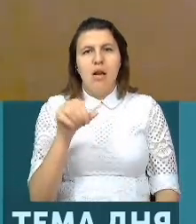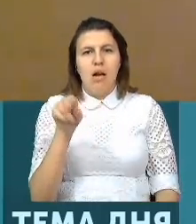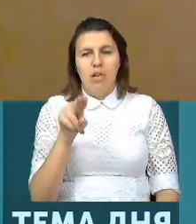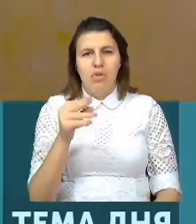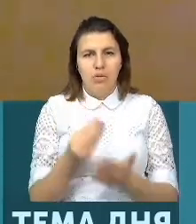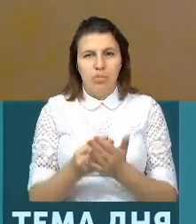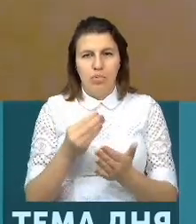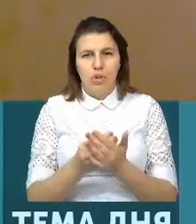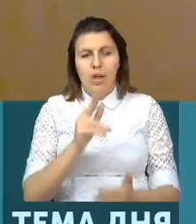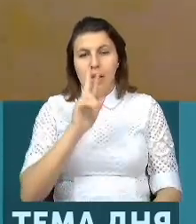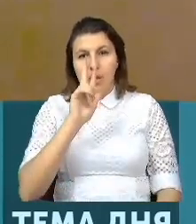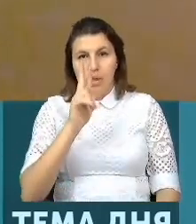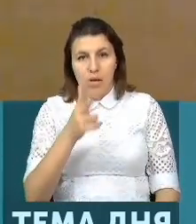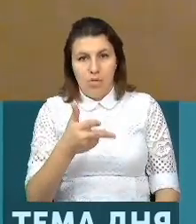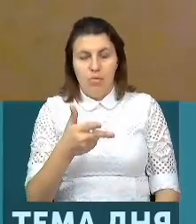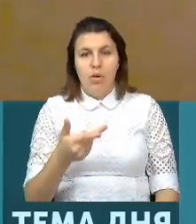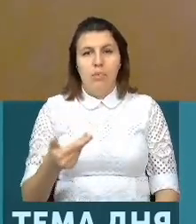ми перепрацювали,